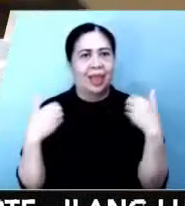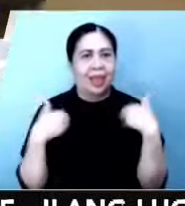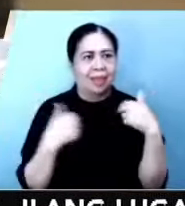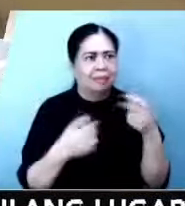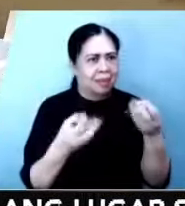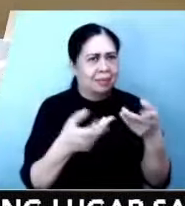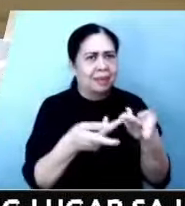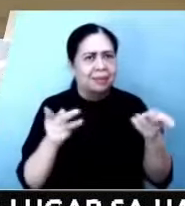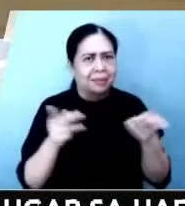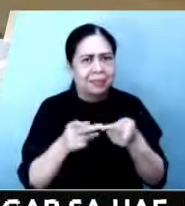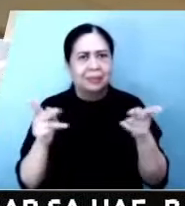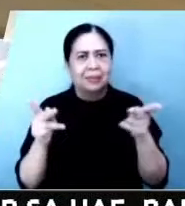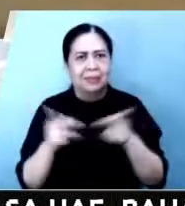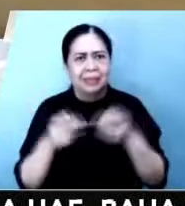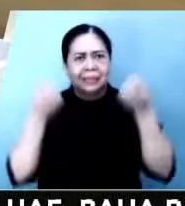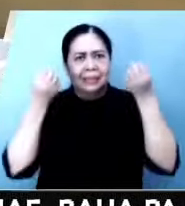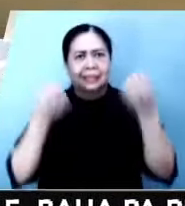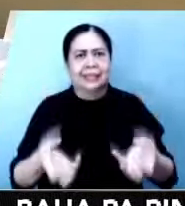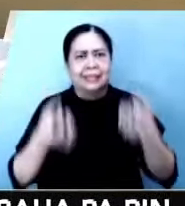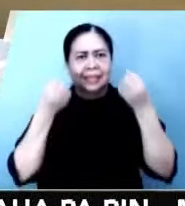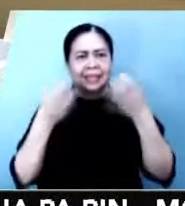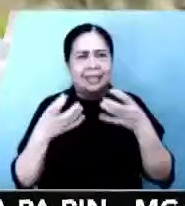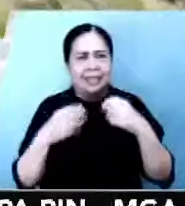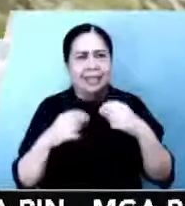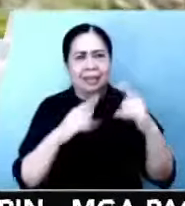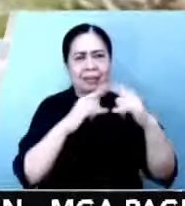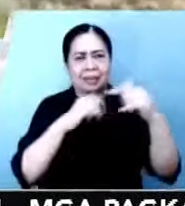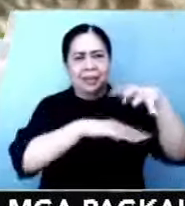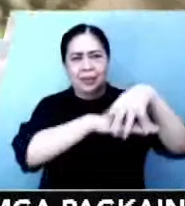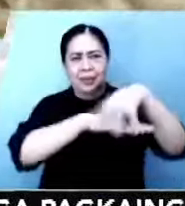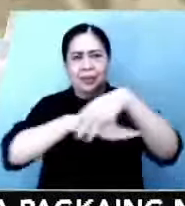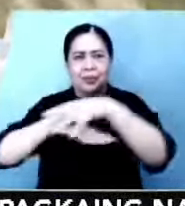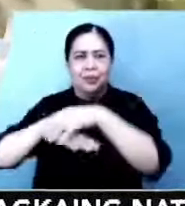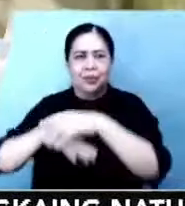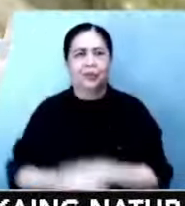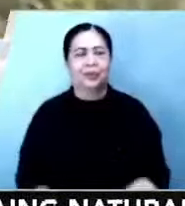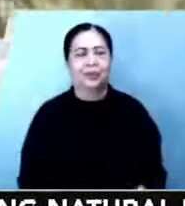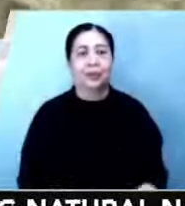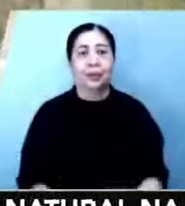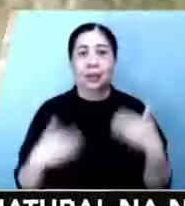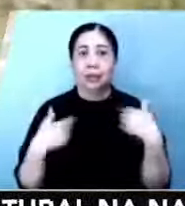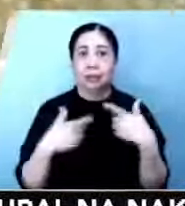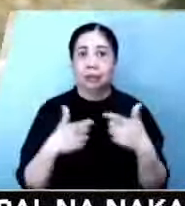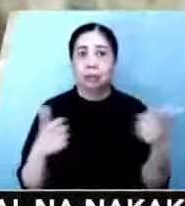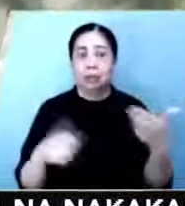dahil sandamakmak ang cottages. May malaking bato rin